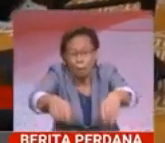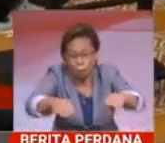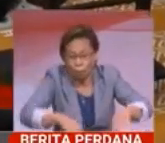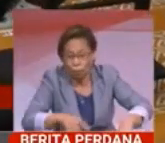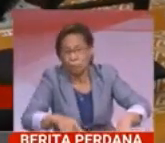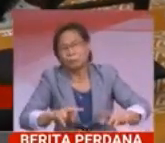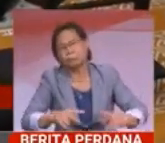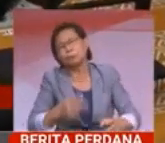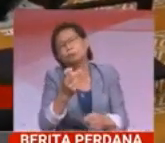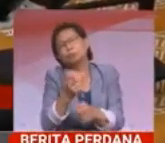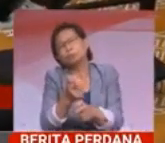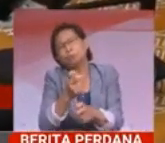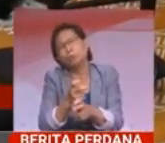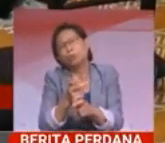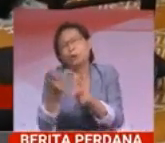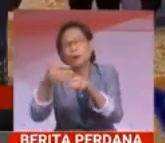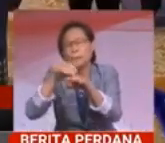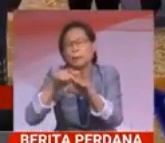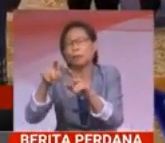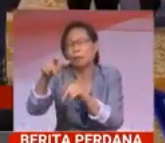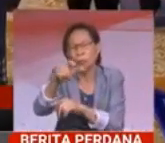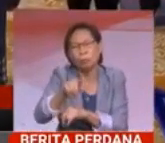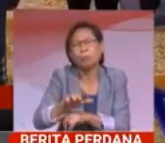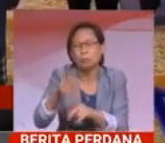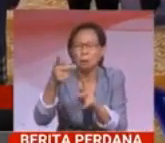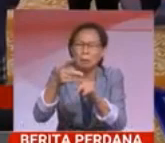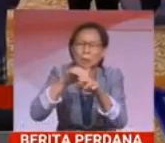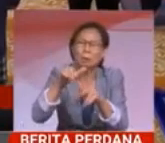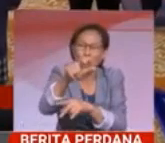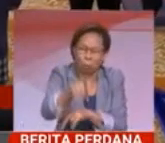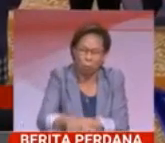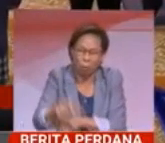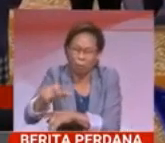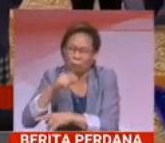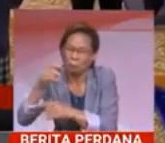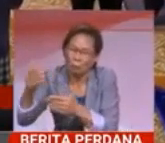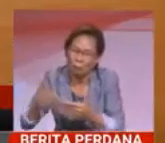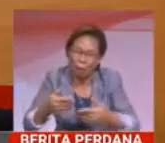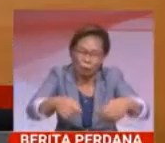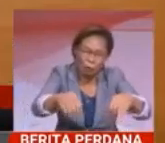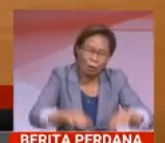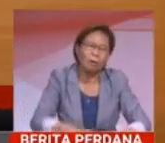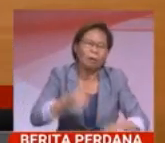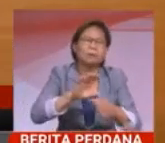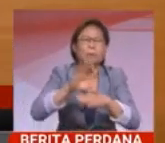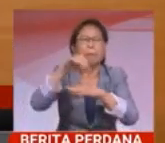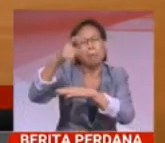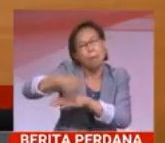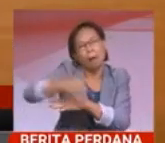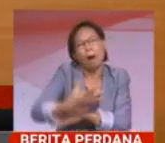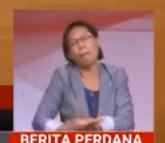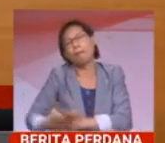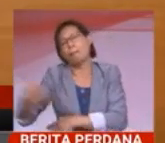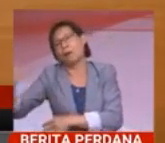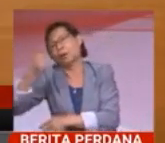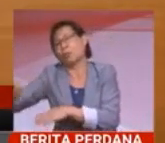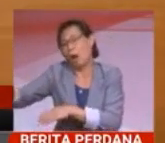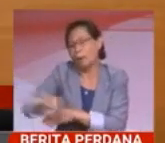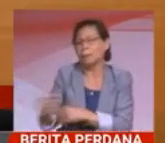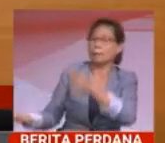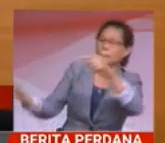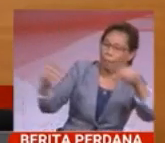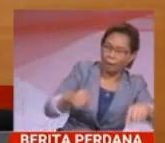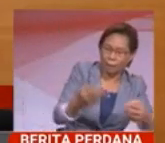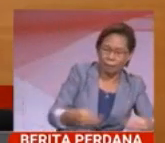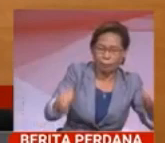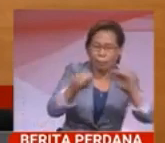mendatangkan kesulitan kepada orang ramai yang tidak membawa sejarah fakta berpatah balik untuk mengambilnya dan kembali